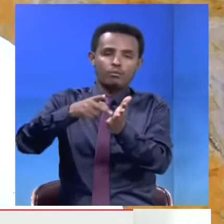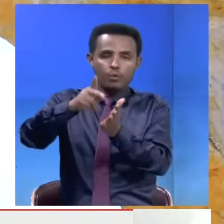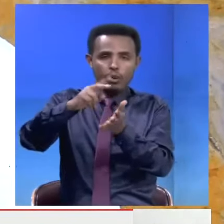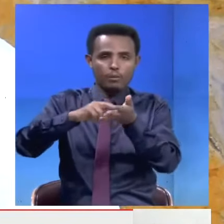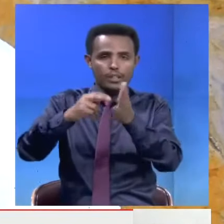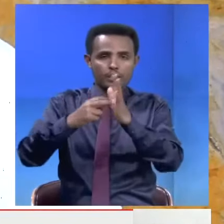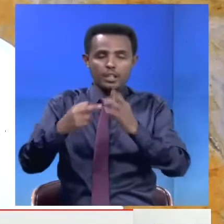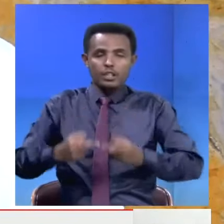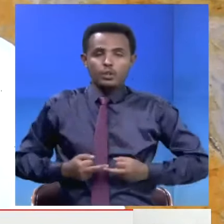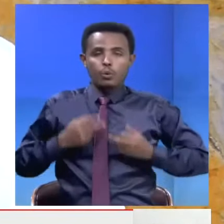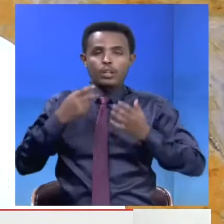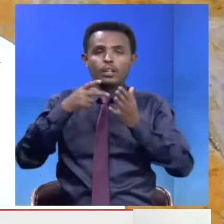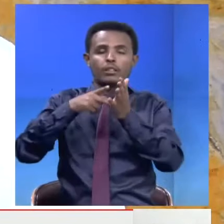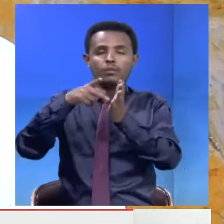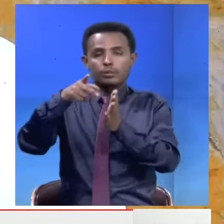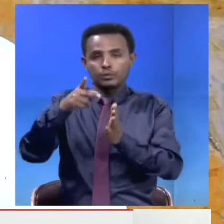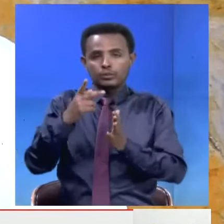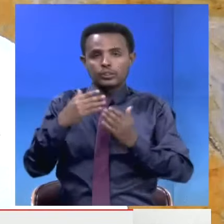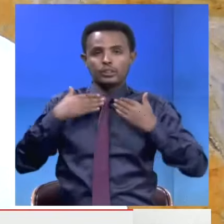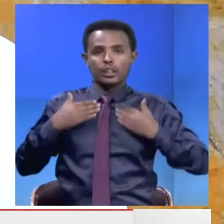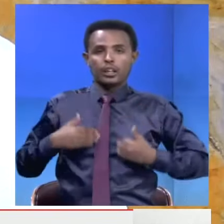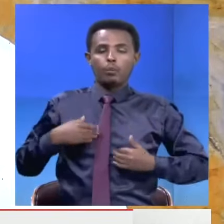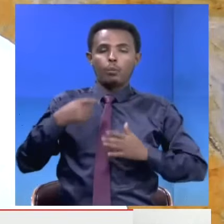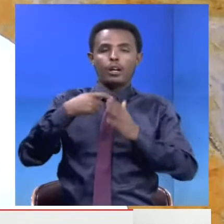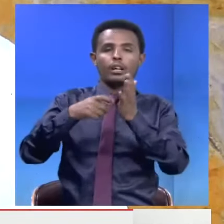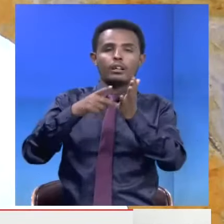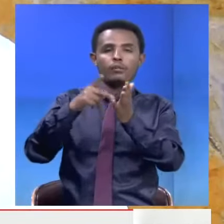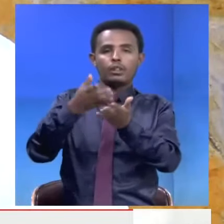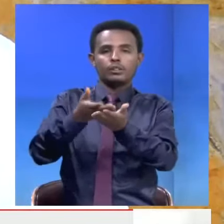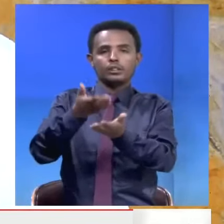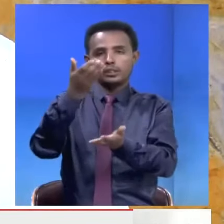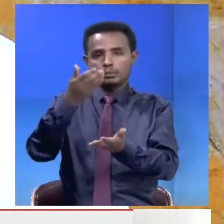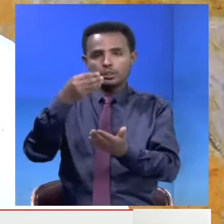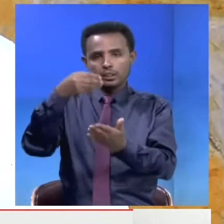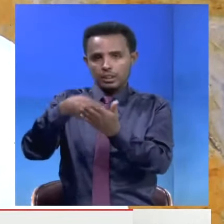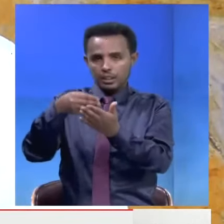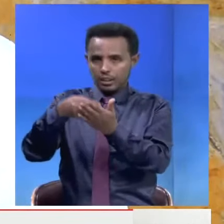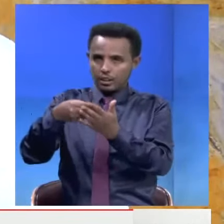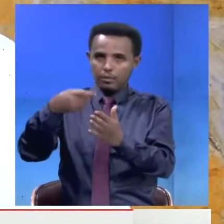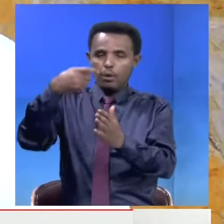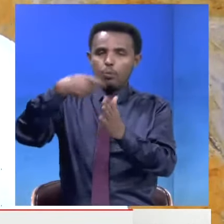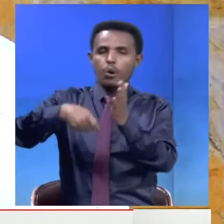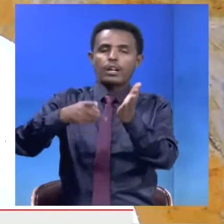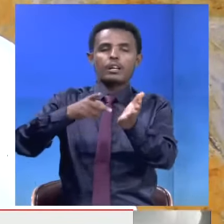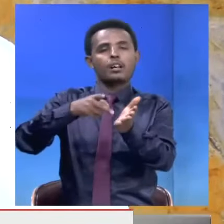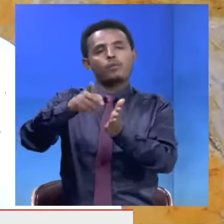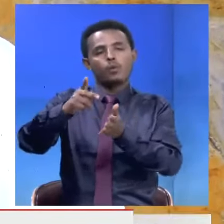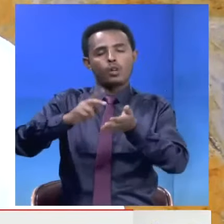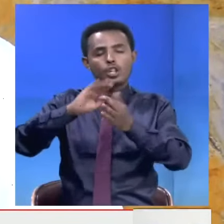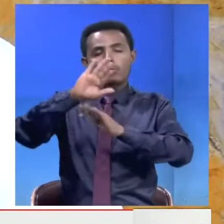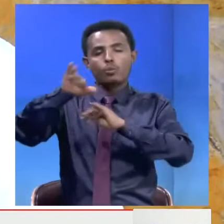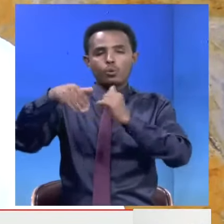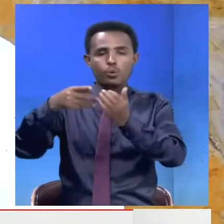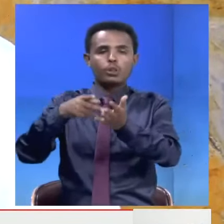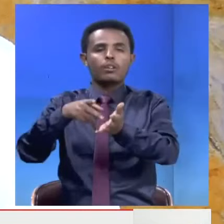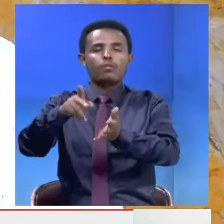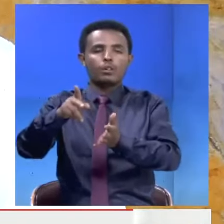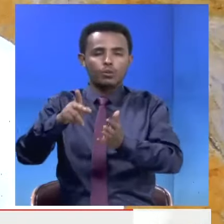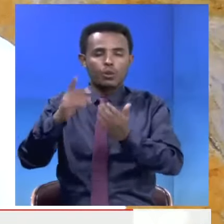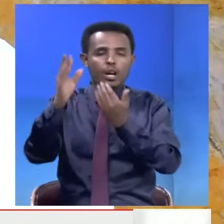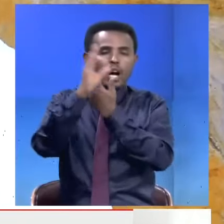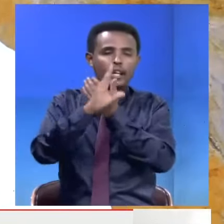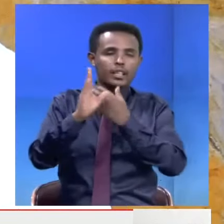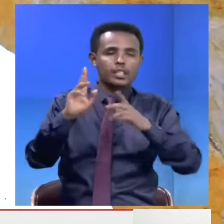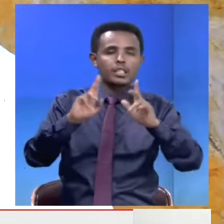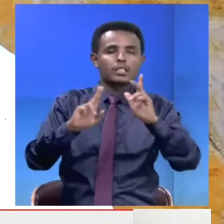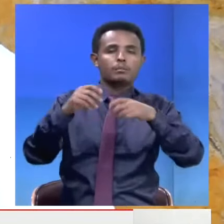የሕይወት ዋጋ ከፍለዋል፣ የአካል ዋጋ ከፍለዋል፣ የንብረት የገንዘብ ዋጋ ከፍለዋል ማለት ነው። ስለዚህ ይህ ሁሉ ከፍለው ነው እንግዲህ አገርንም